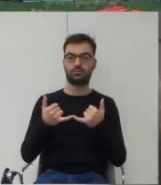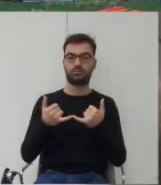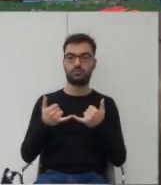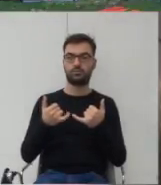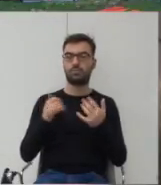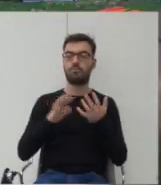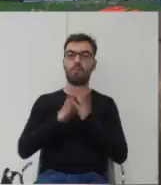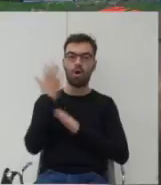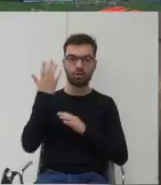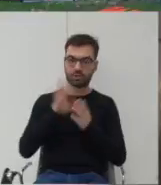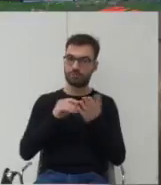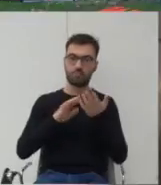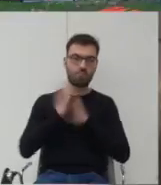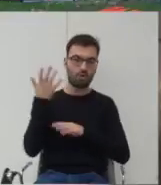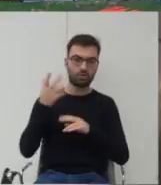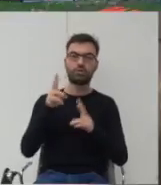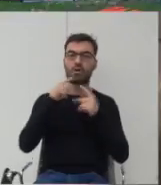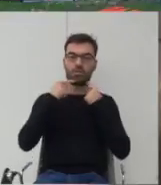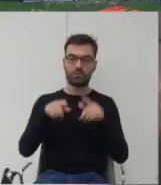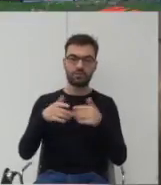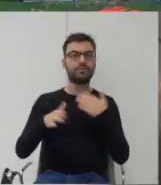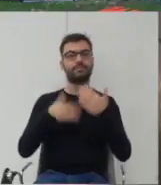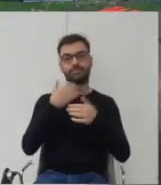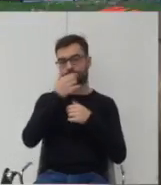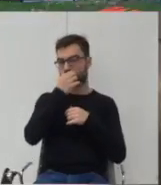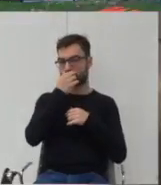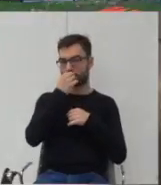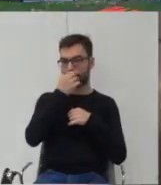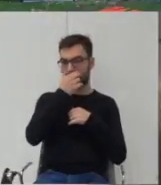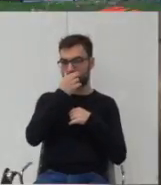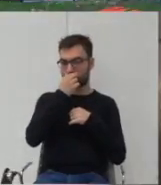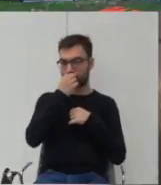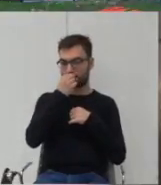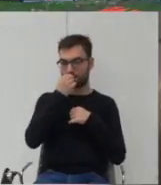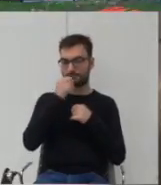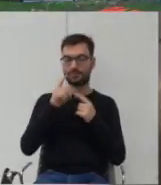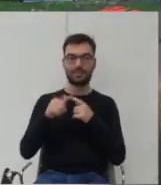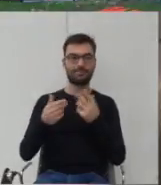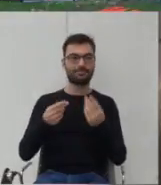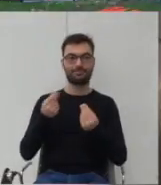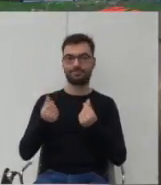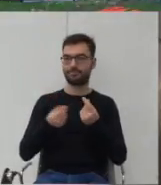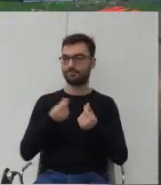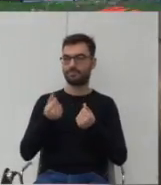jakiegoś pożaru na przykład. Jakiegoś pożaru, tak. No ale jakby